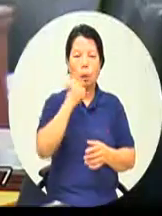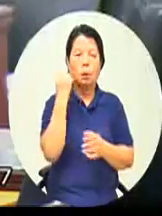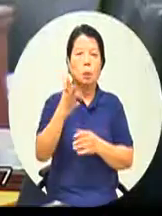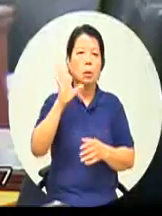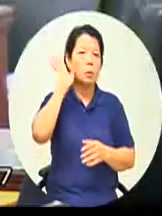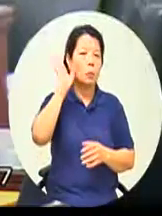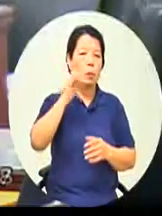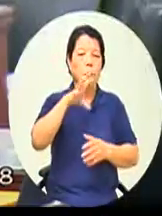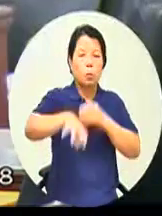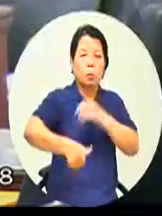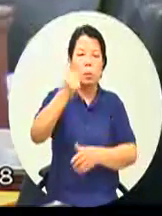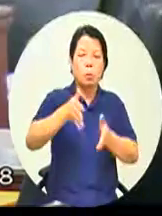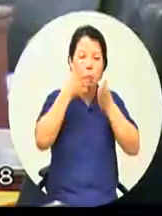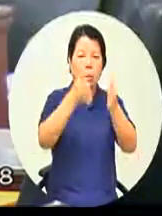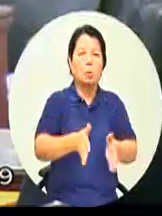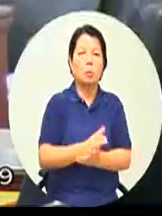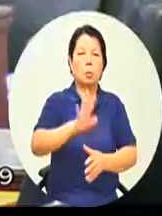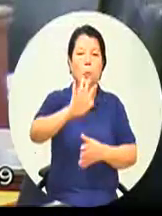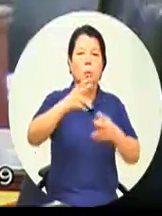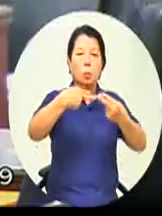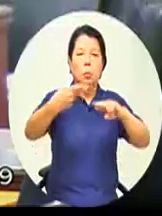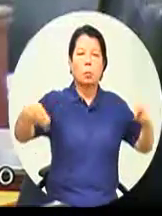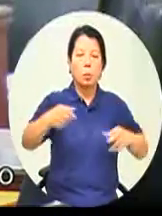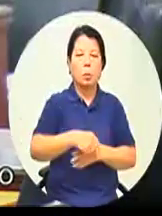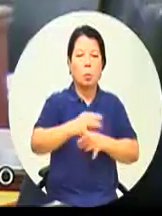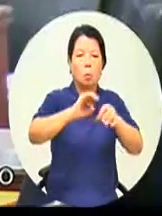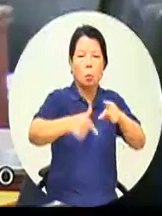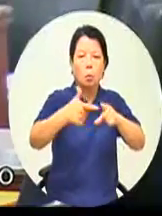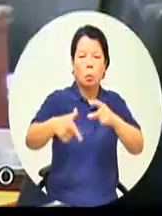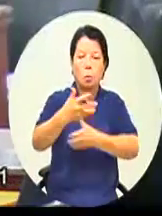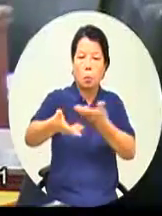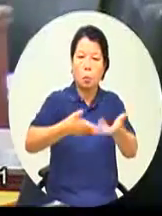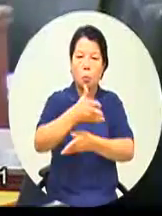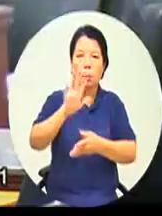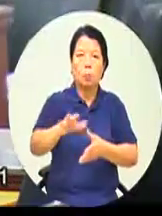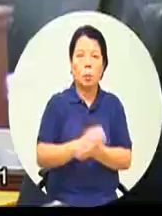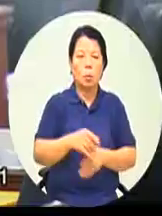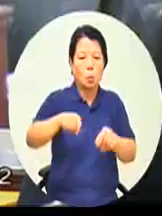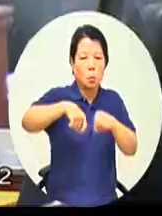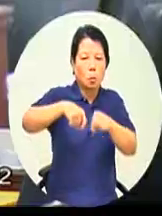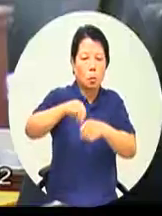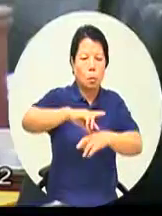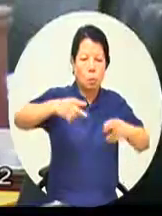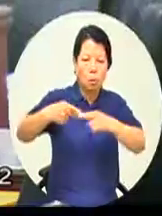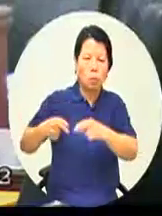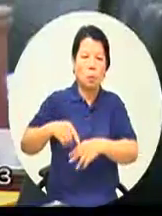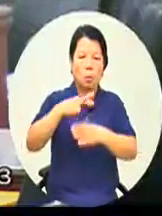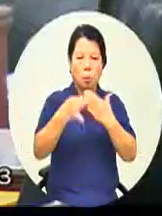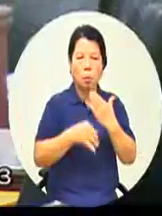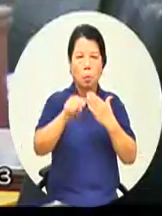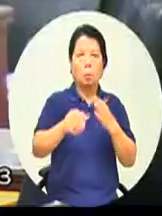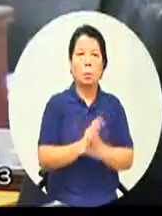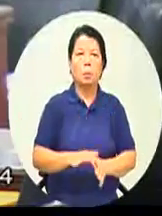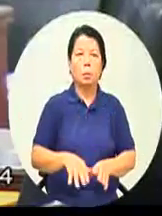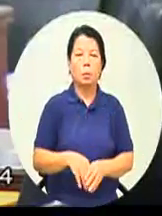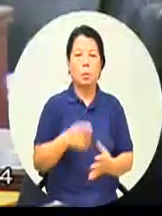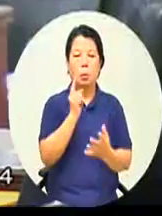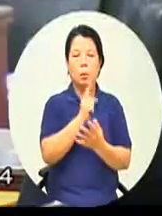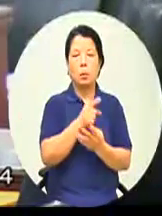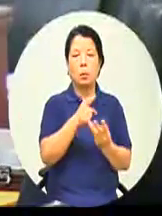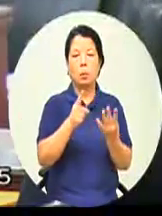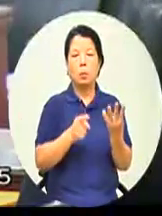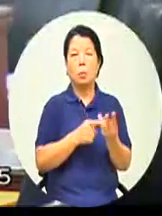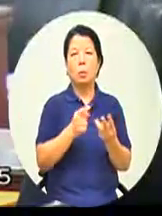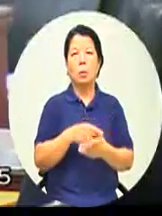可以针对有线电视的业者进行沟通，并且研拟相关的改善措施。那以上